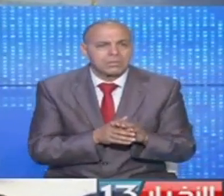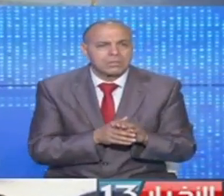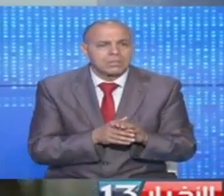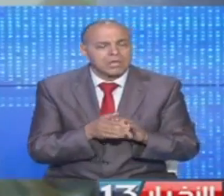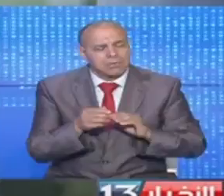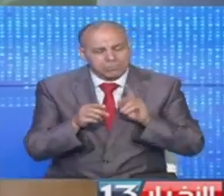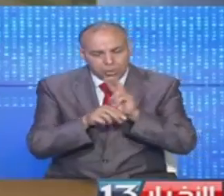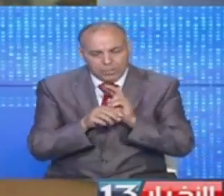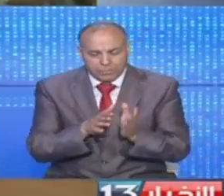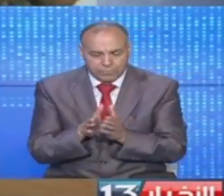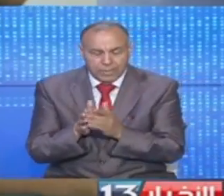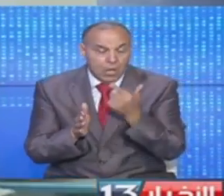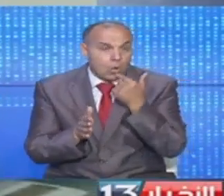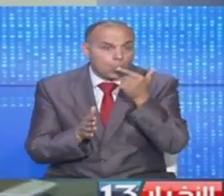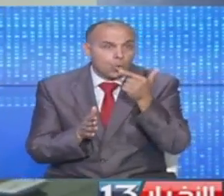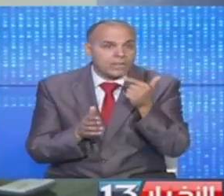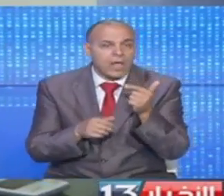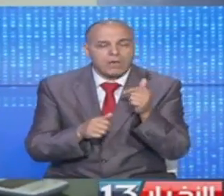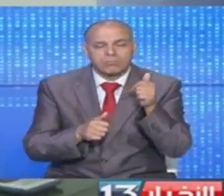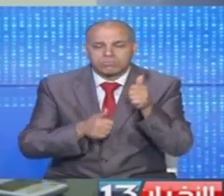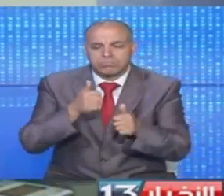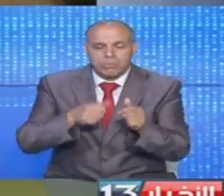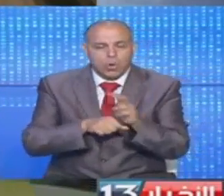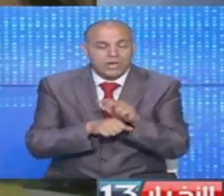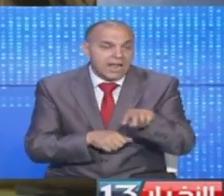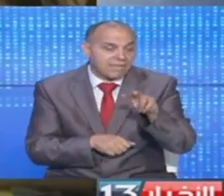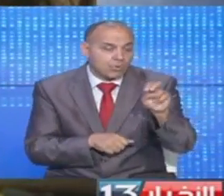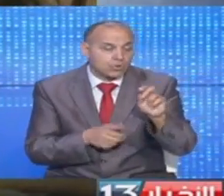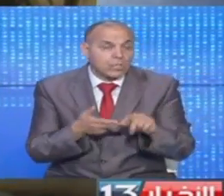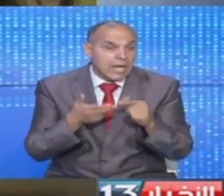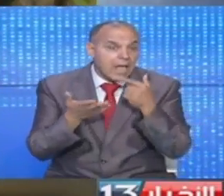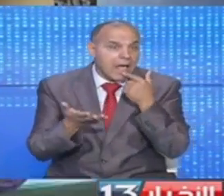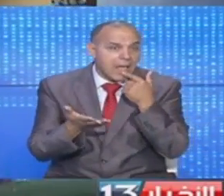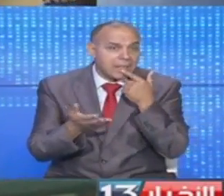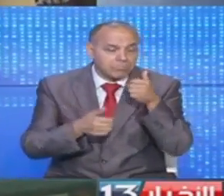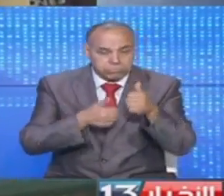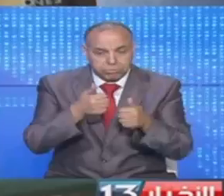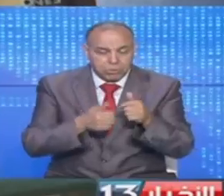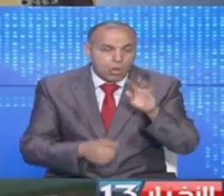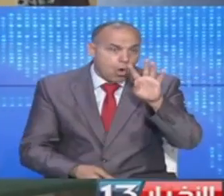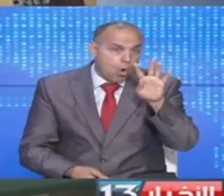تدعيم المراقبة. يذكر أن دورة المراقبة لبكالوريا 2020 التي يجتازها